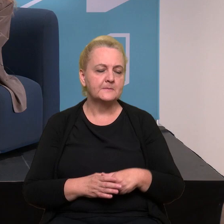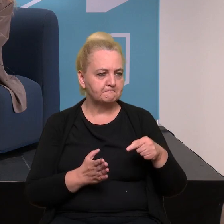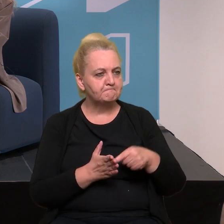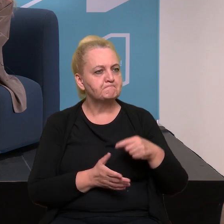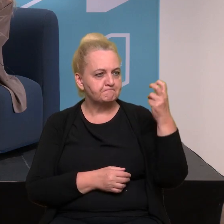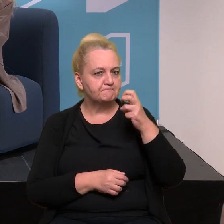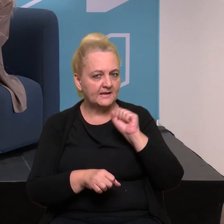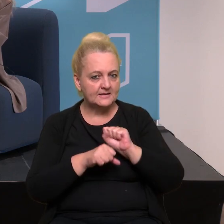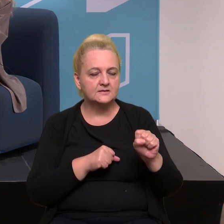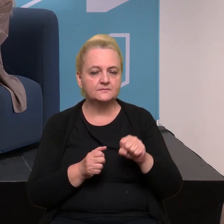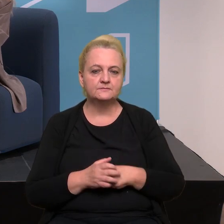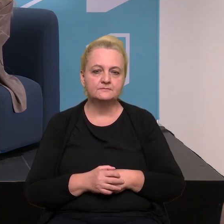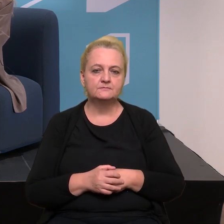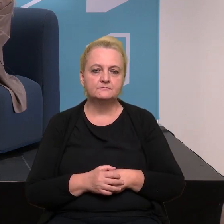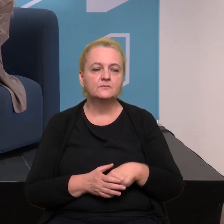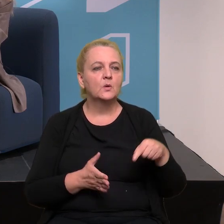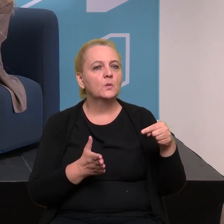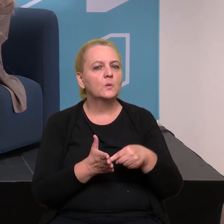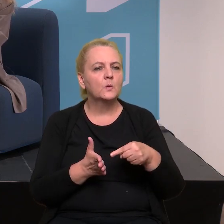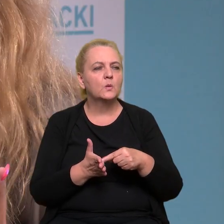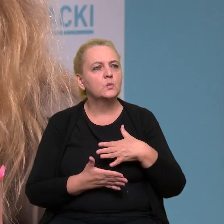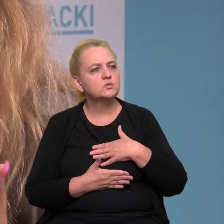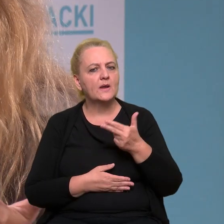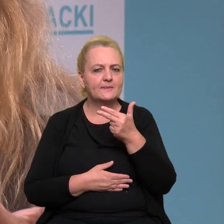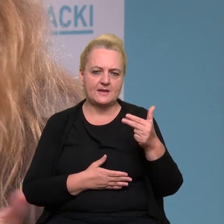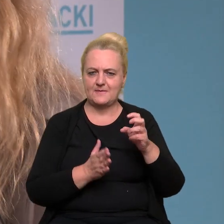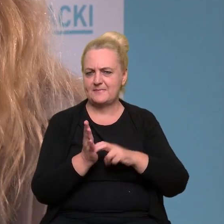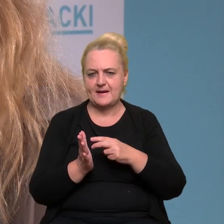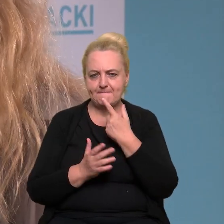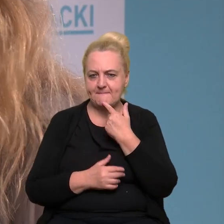Interesujące jest, że brak takich tematów.